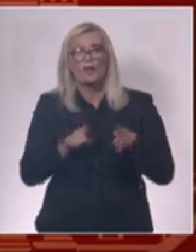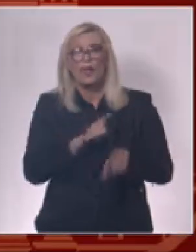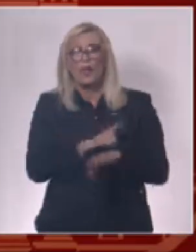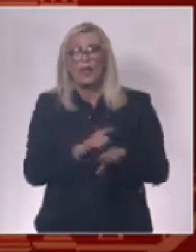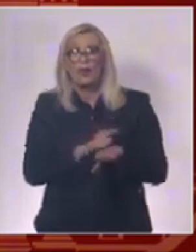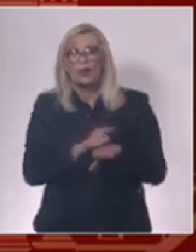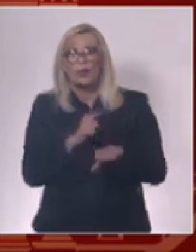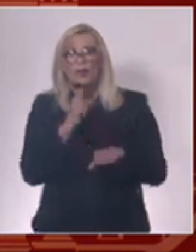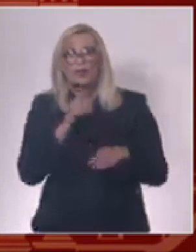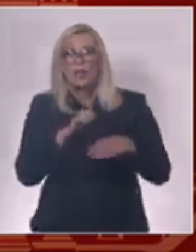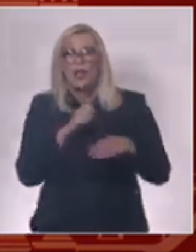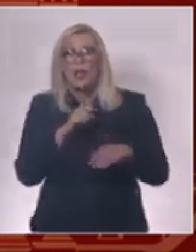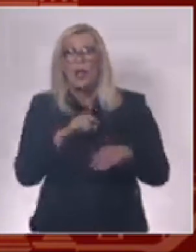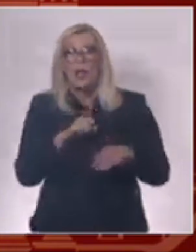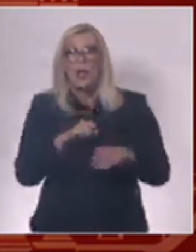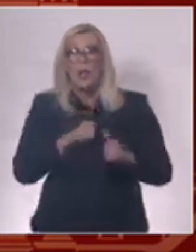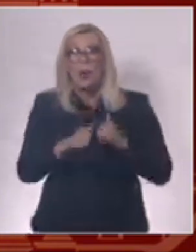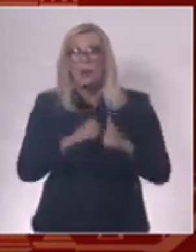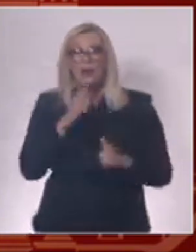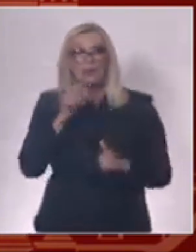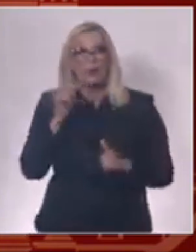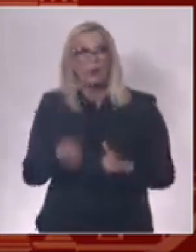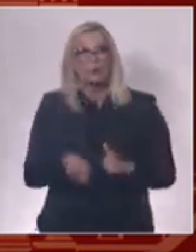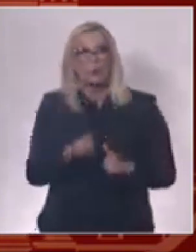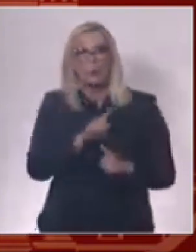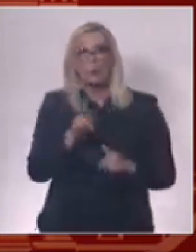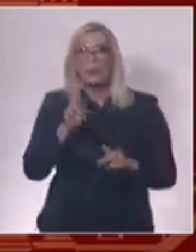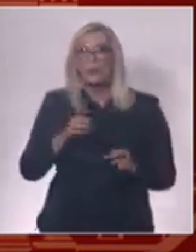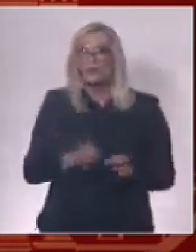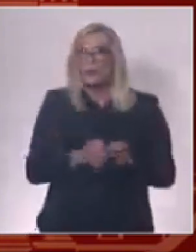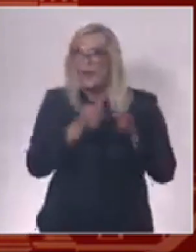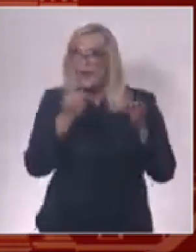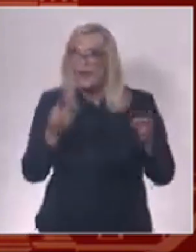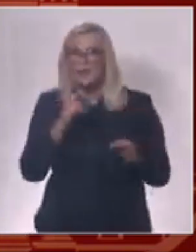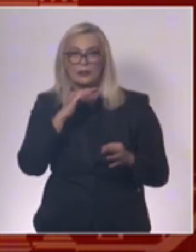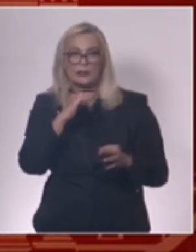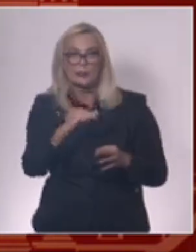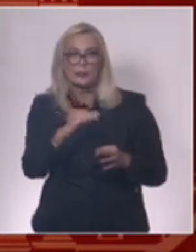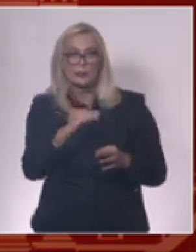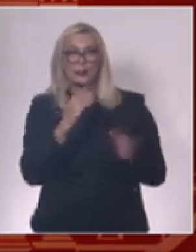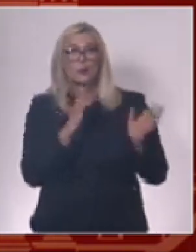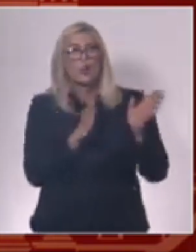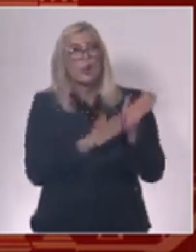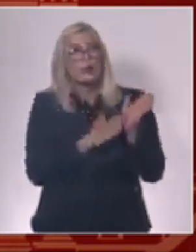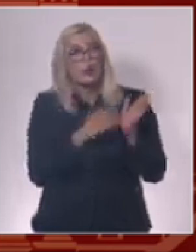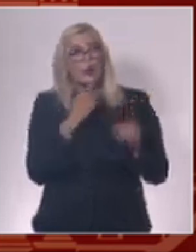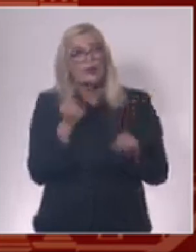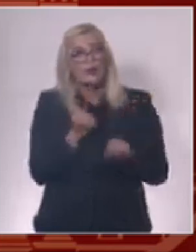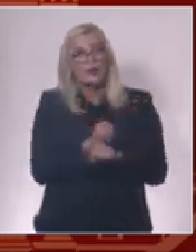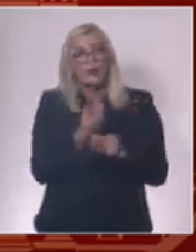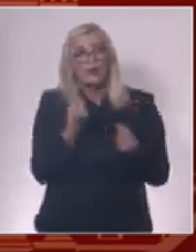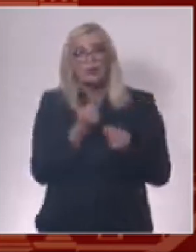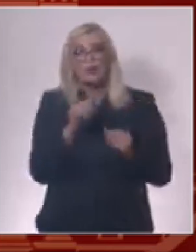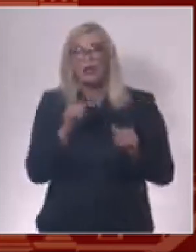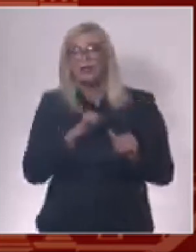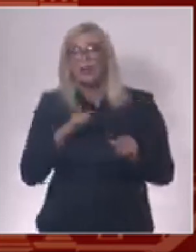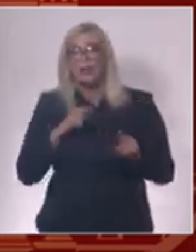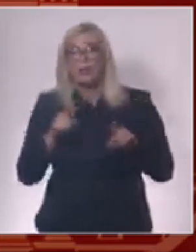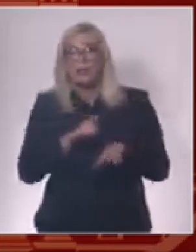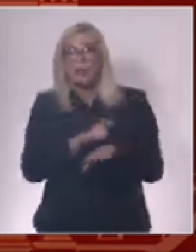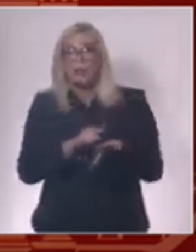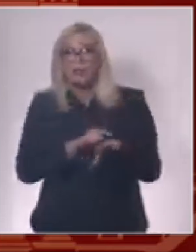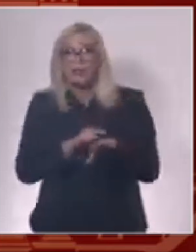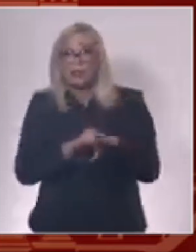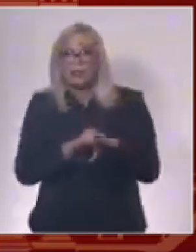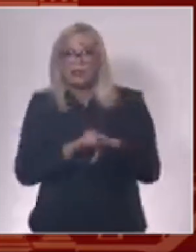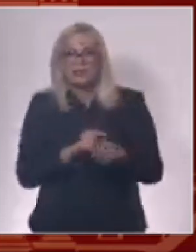часа управен одбор, се уште не можеме да излеземе во јавноста со докази цврсти, бидејќи само неколку часа се би рекол,